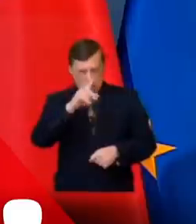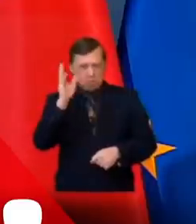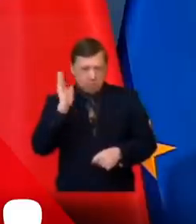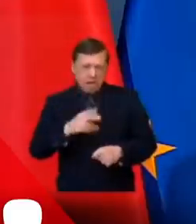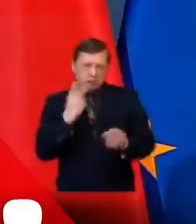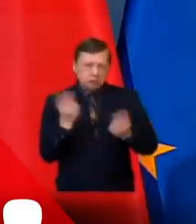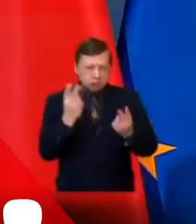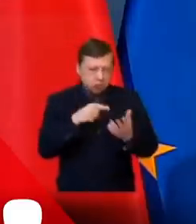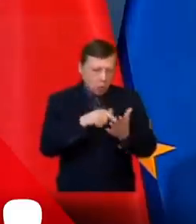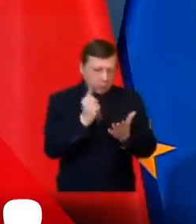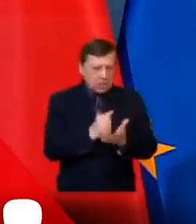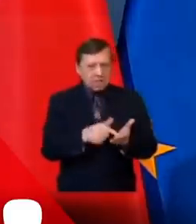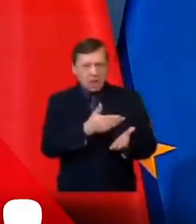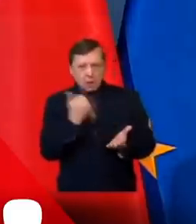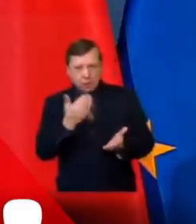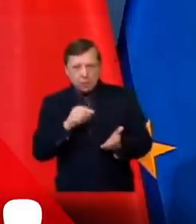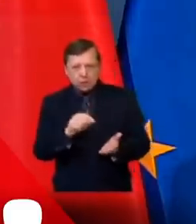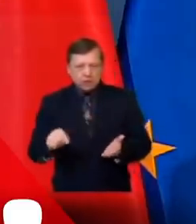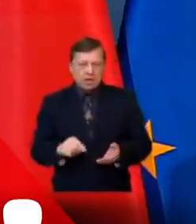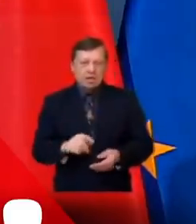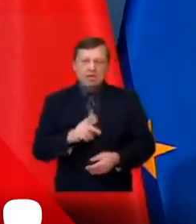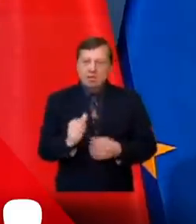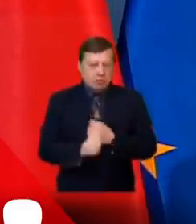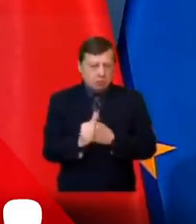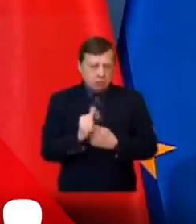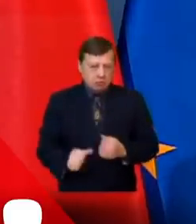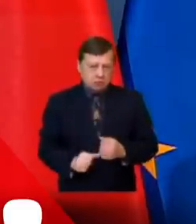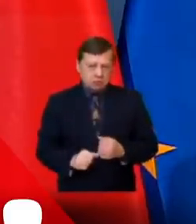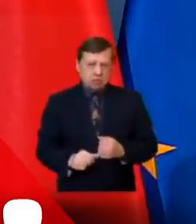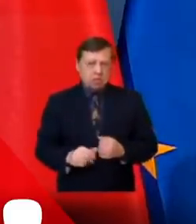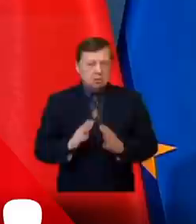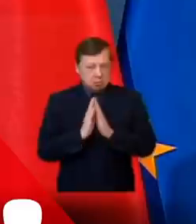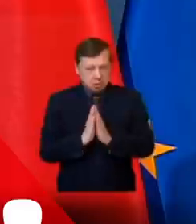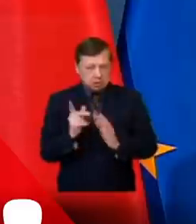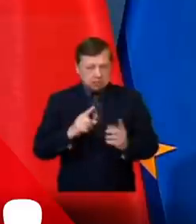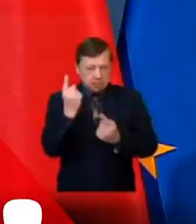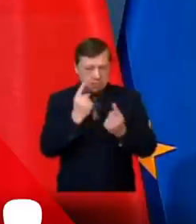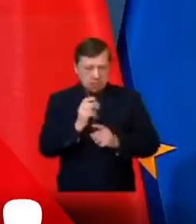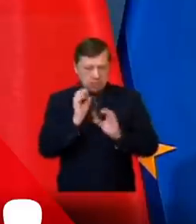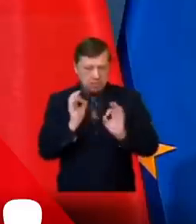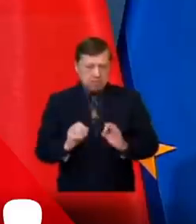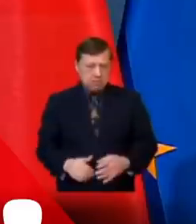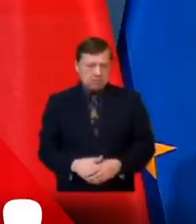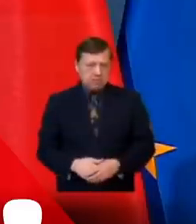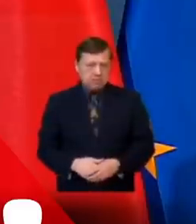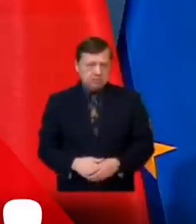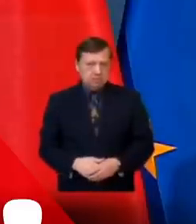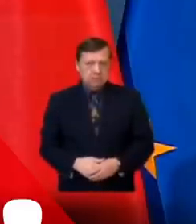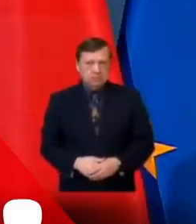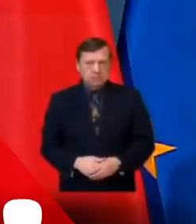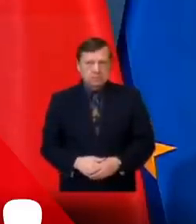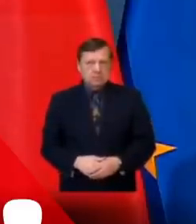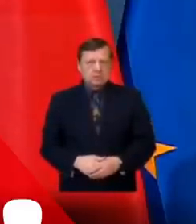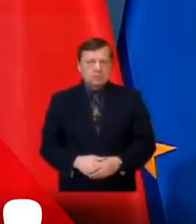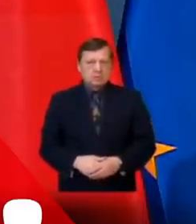chodzi o to żebyśmy poszli do tego z rozsądkiem i taką życzliwością że możemy chronić przez to innych tutaj